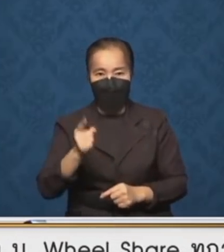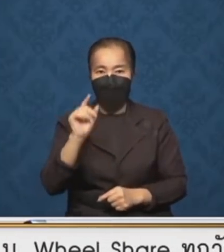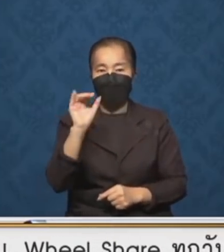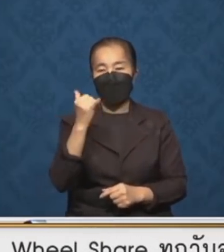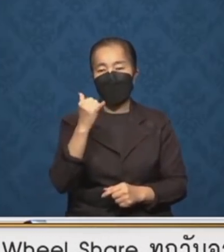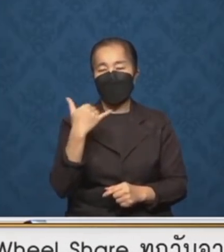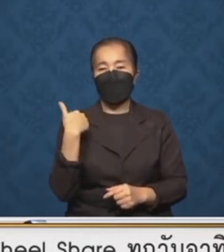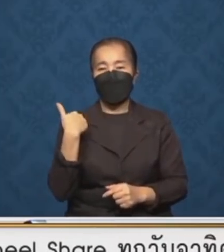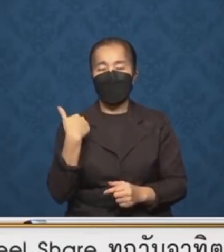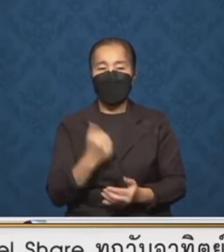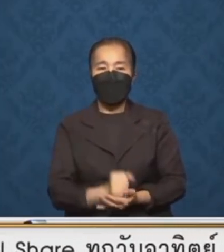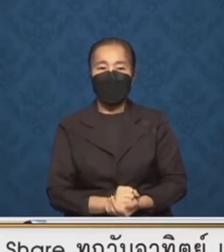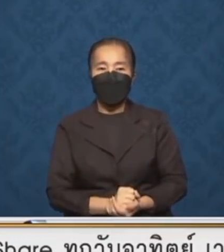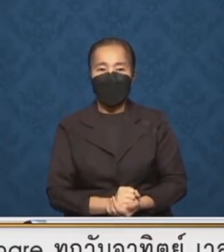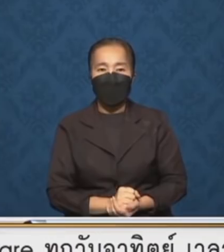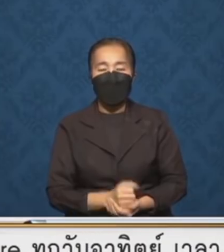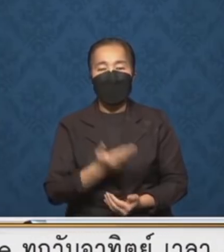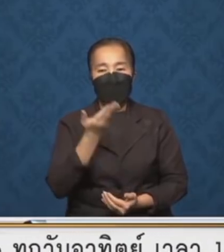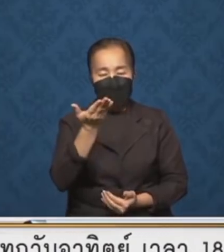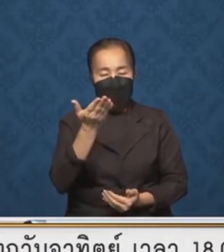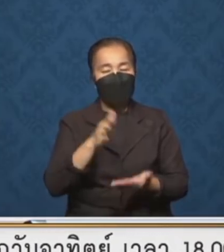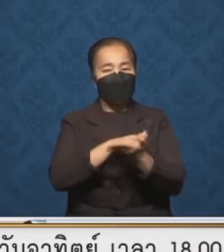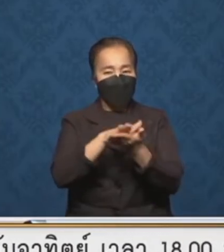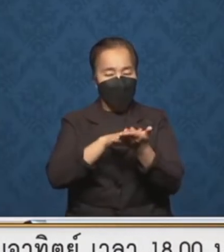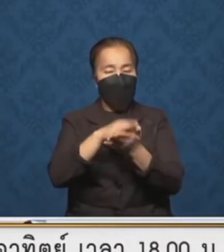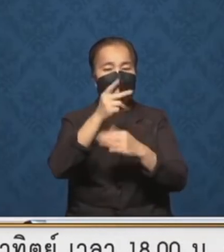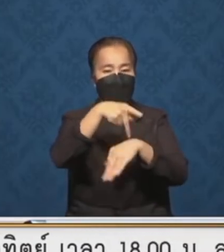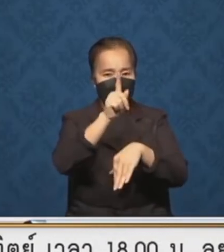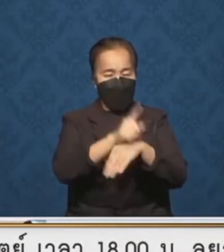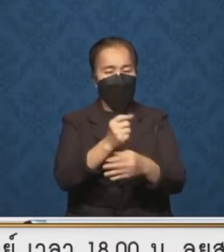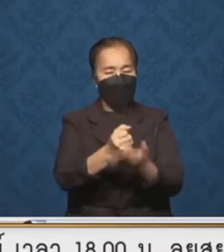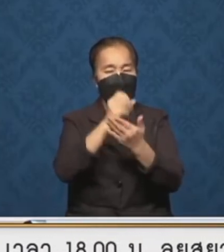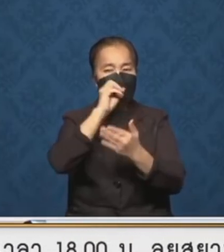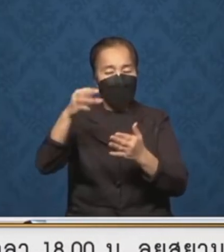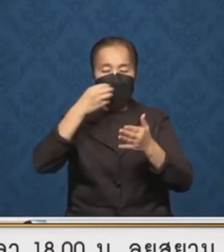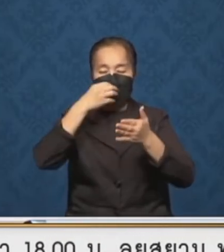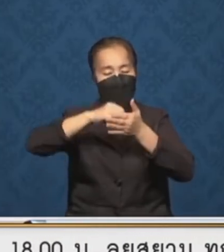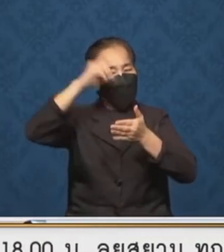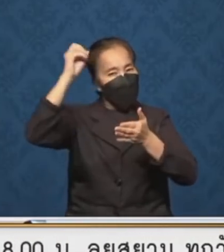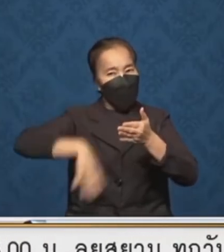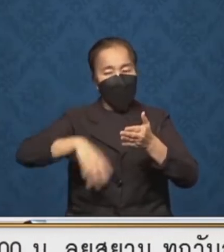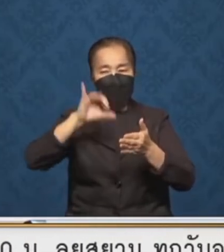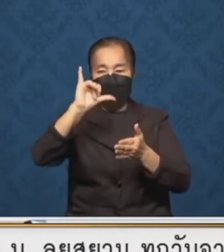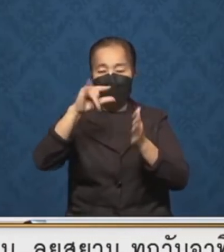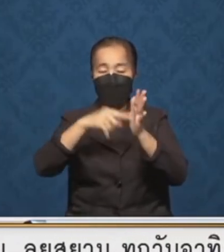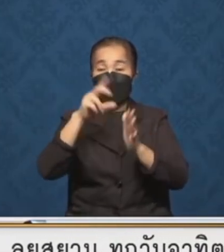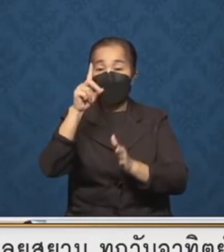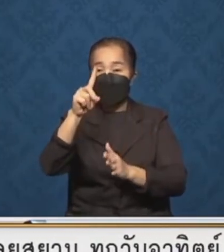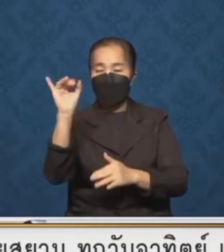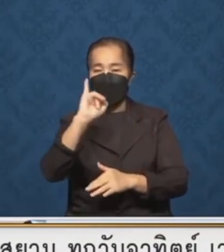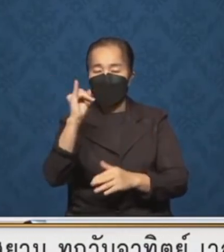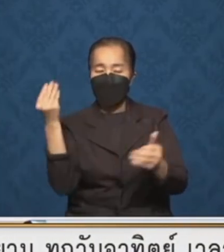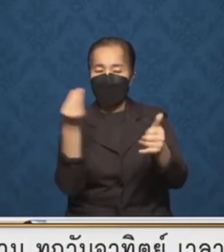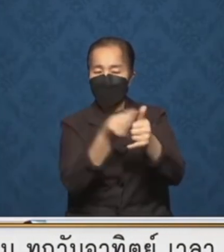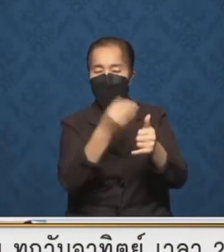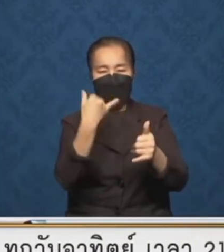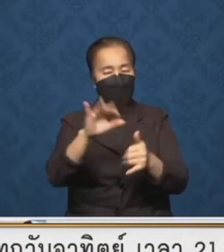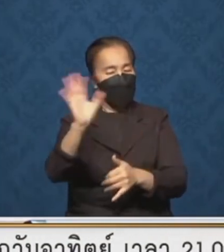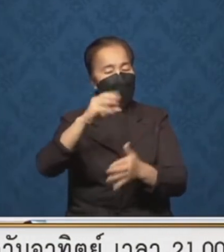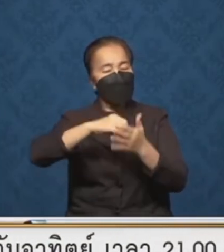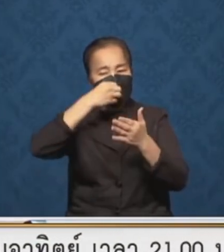ายนะครับอภิปรายเพราะฉะนั้นขอญาติท่านประธานให้ท่านถอนคำพูดว่ายัดข้อหาด้วยนะครับโปรดพิจารณาครับท่านประธานครับ